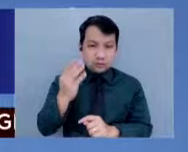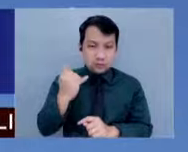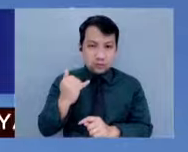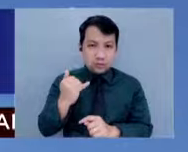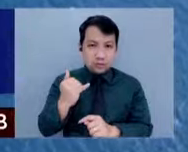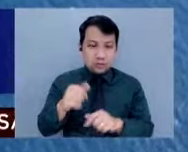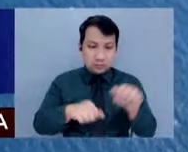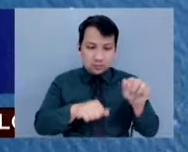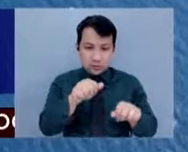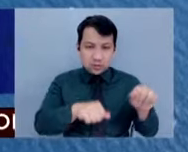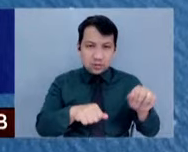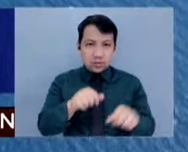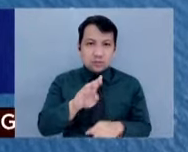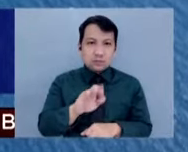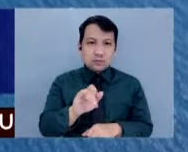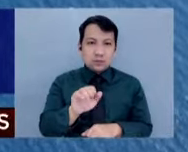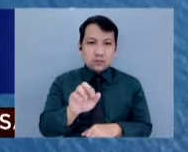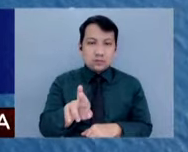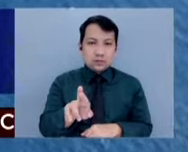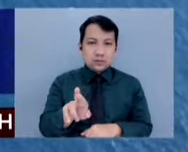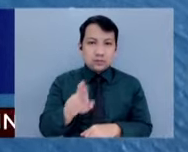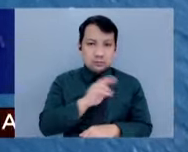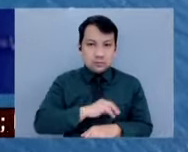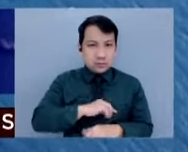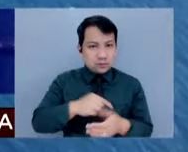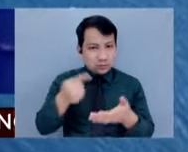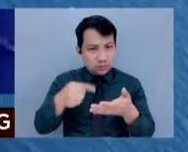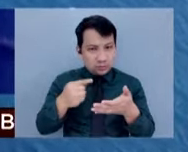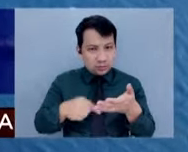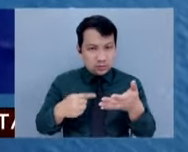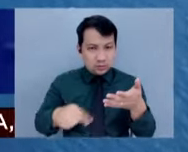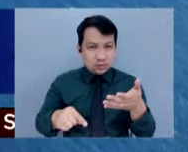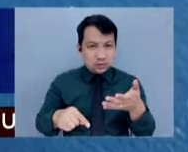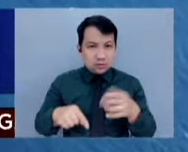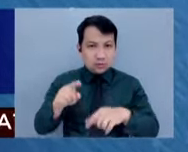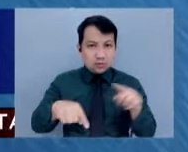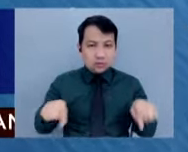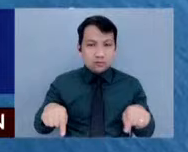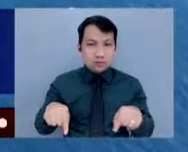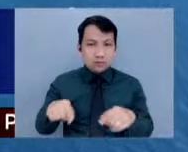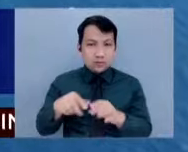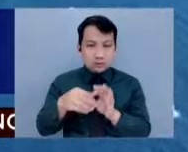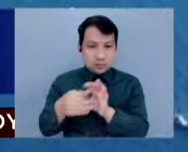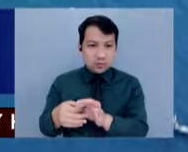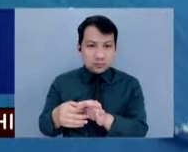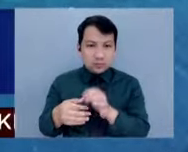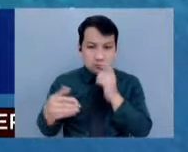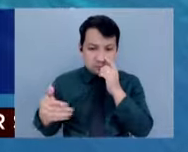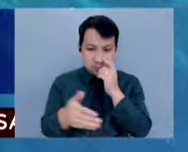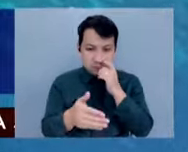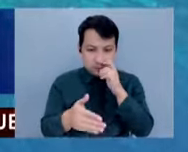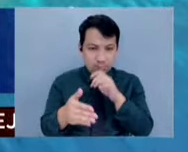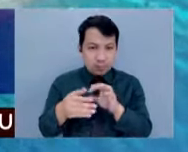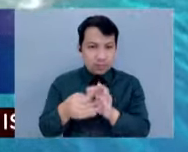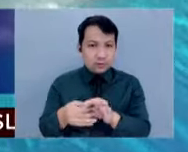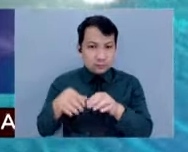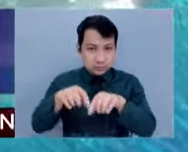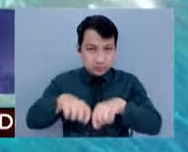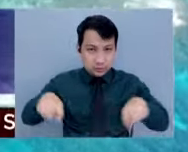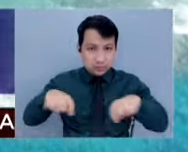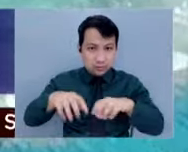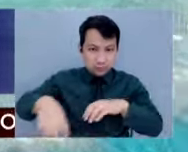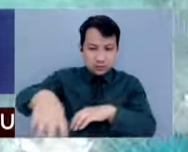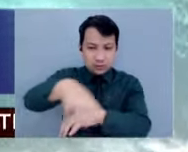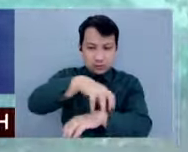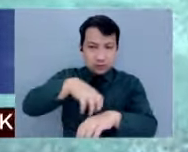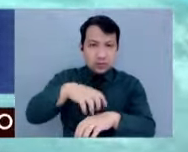ng BFAR. Misyon nilang suriin ang marine biodiversity, partikular ang mga isda at ibang yamang dagat sa palibot ng mga